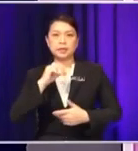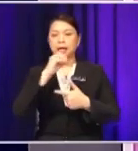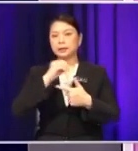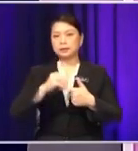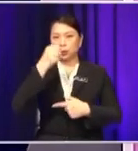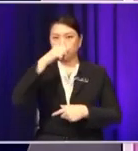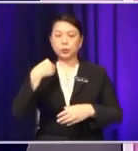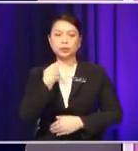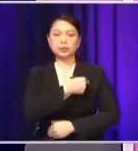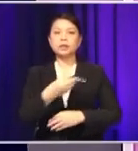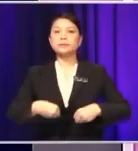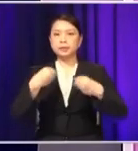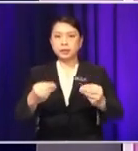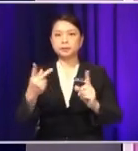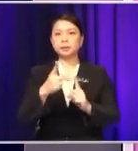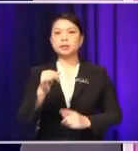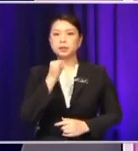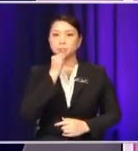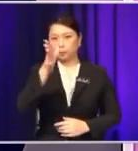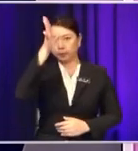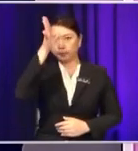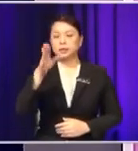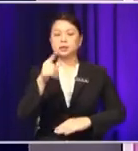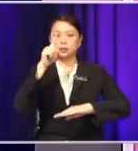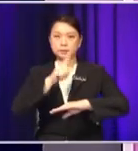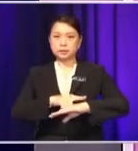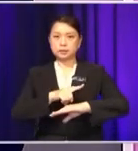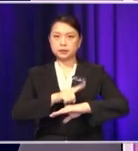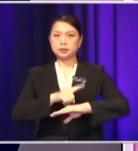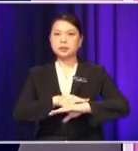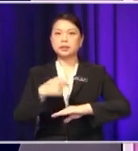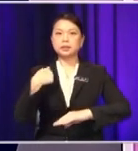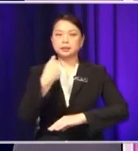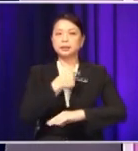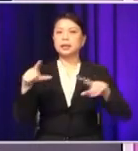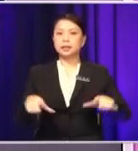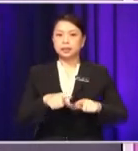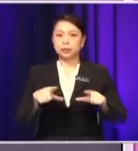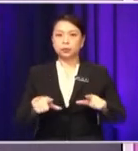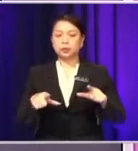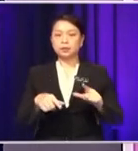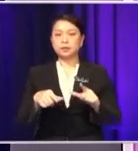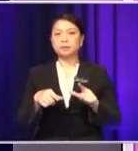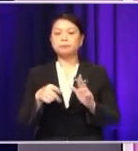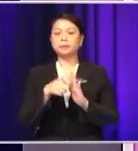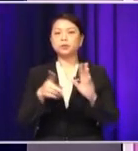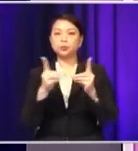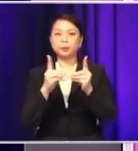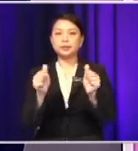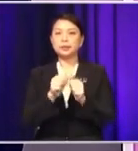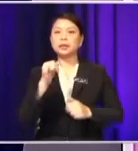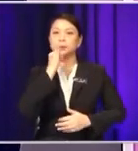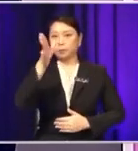kita berikan kepada ibu bapa semasa kita melaksanakan sekolah, melaksanakan sesi perjumpaan dengan ibu bapa, juga